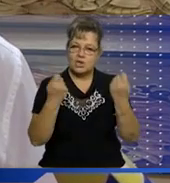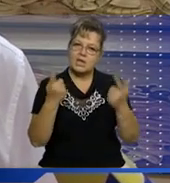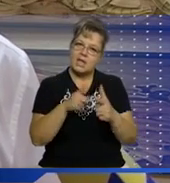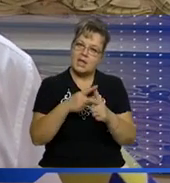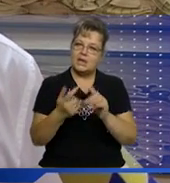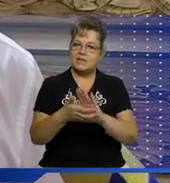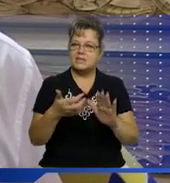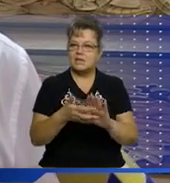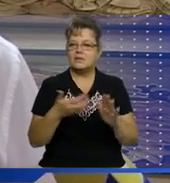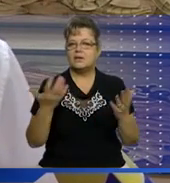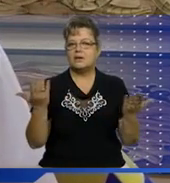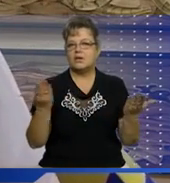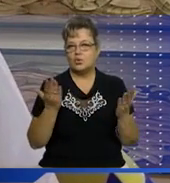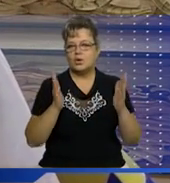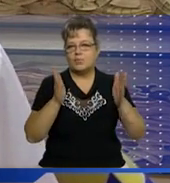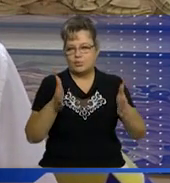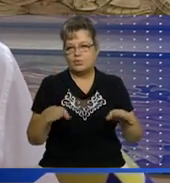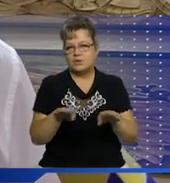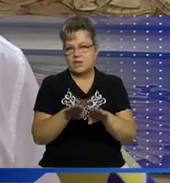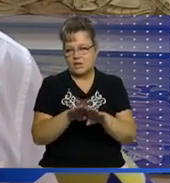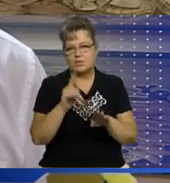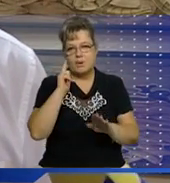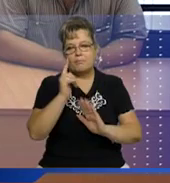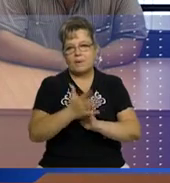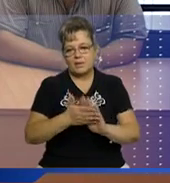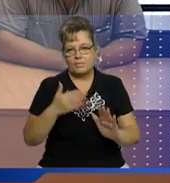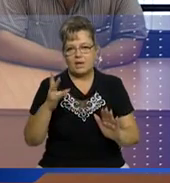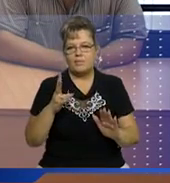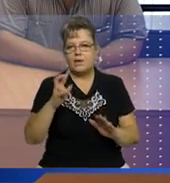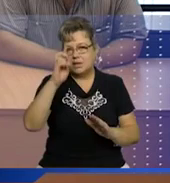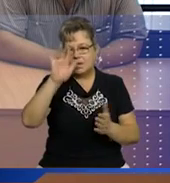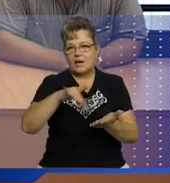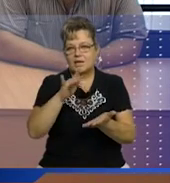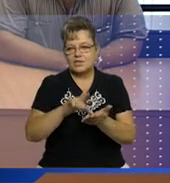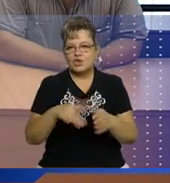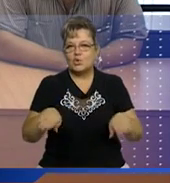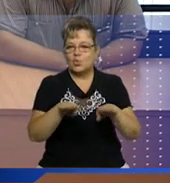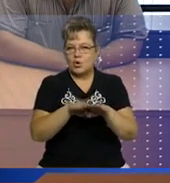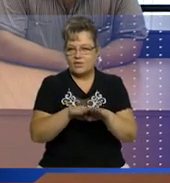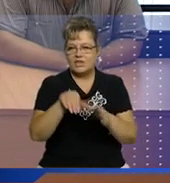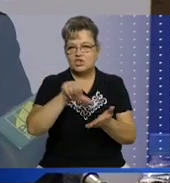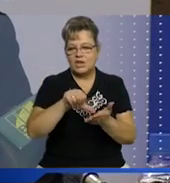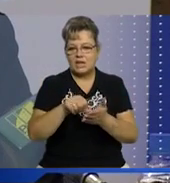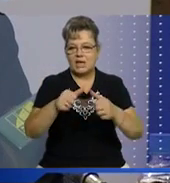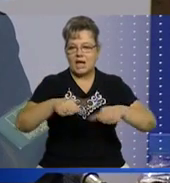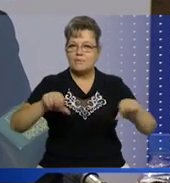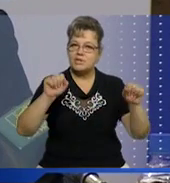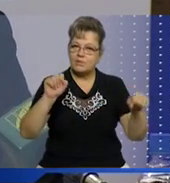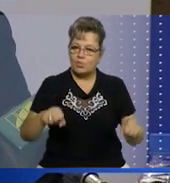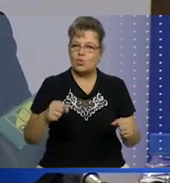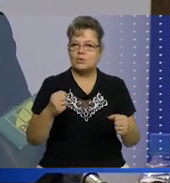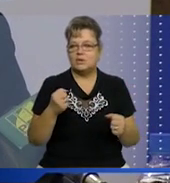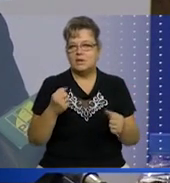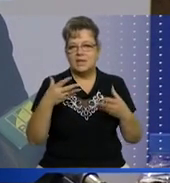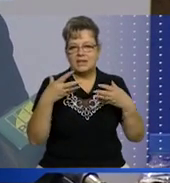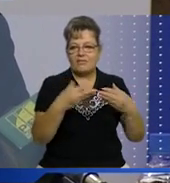вполне вероятно нарушения или недостатки, которые будут. Мы также отчетливо понимаем, что на муниципальном уровне члены комиссии могут